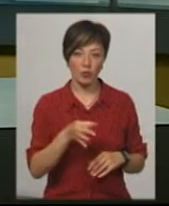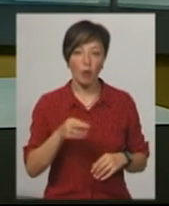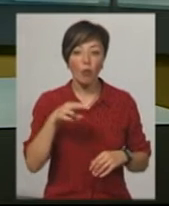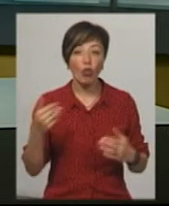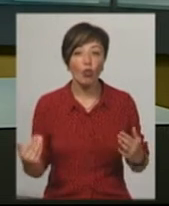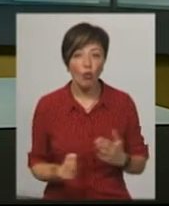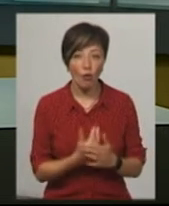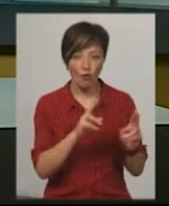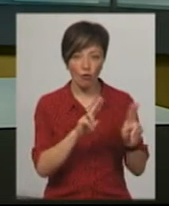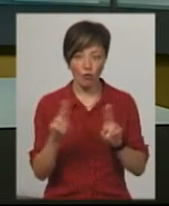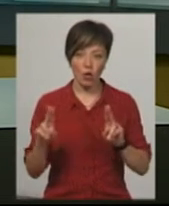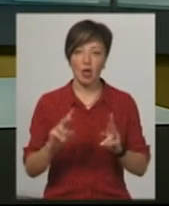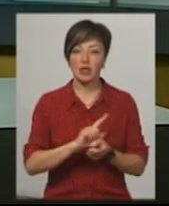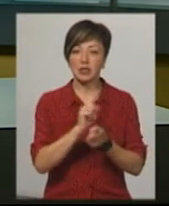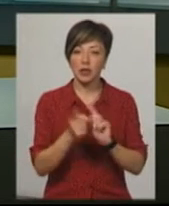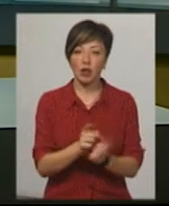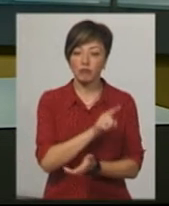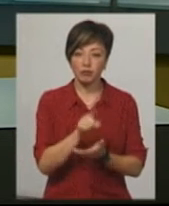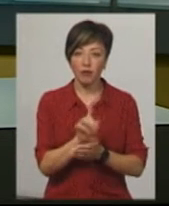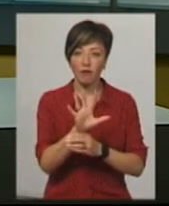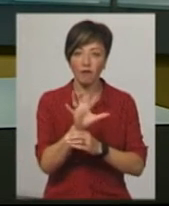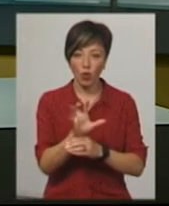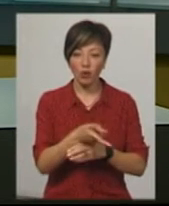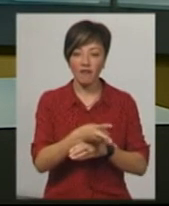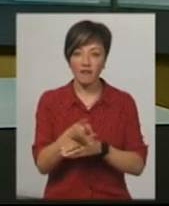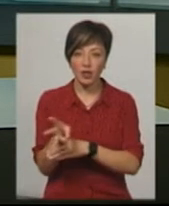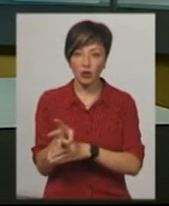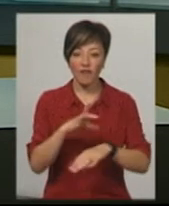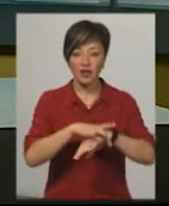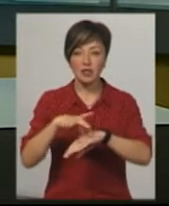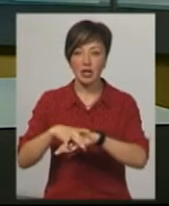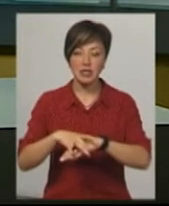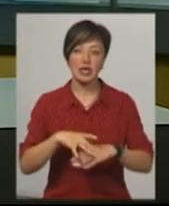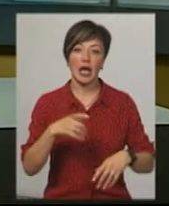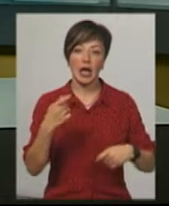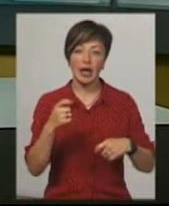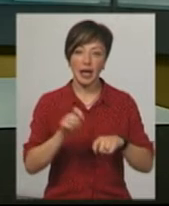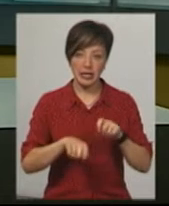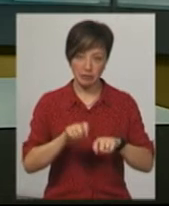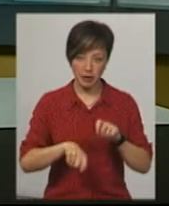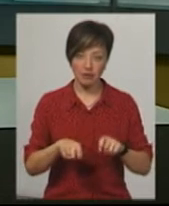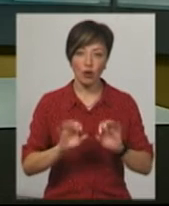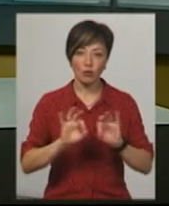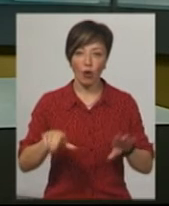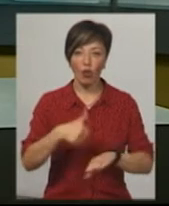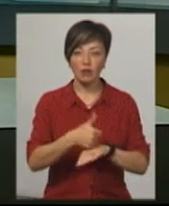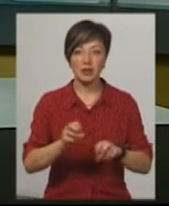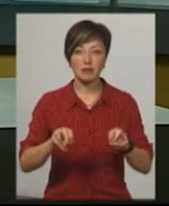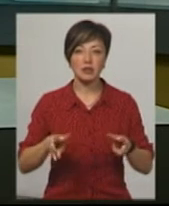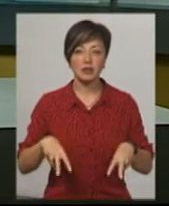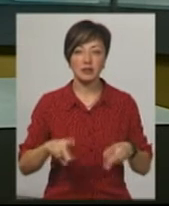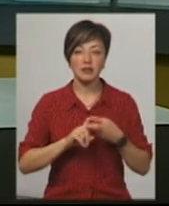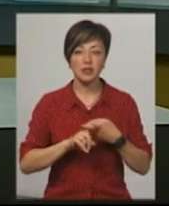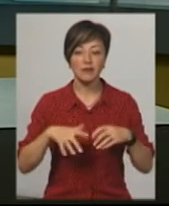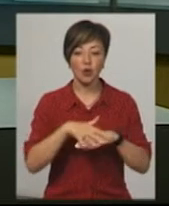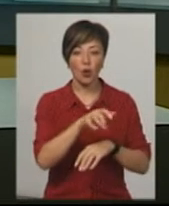по-новому. Зокрема, стала обов'язковою фото- та відеофіксація іспитів. Про це кореспондентам Суспільного розповіла головна спеціалістка